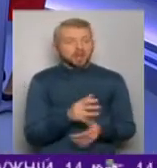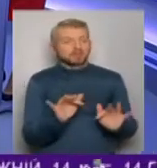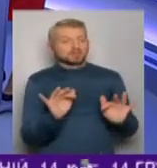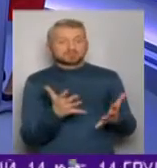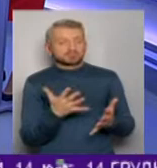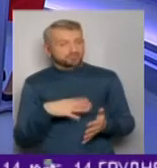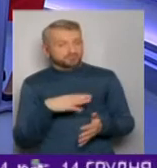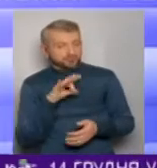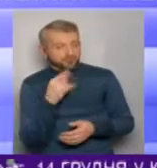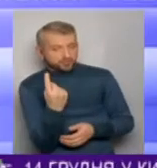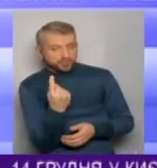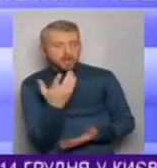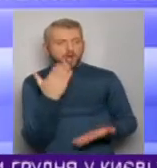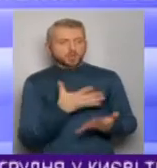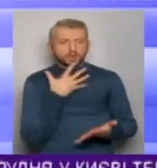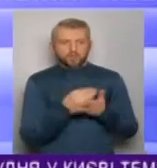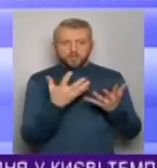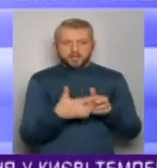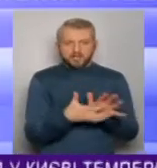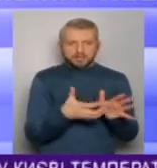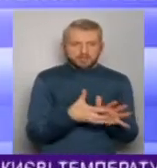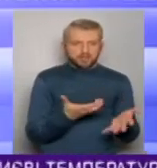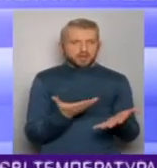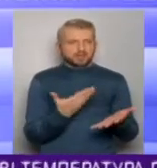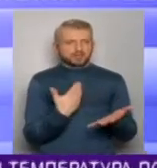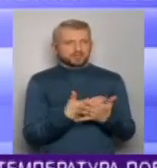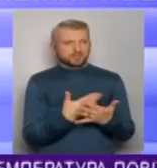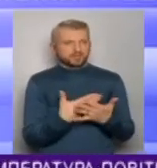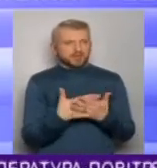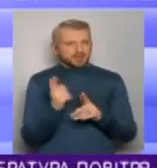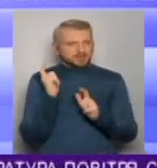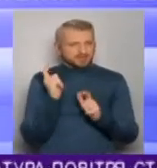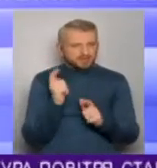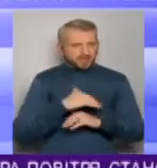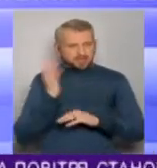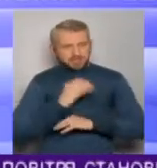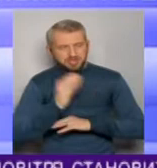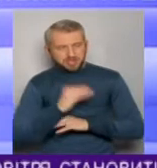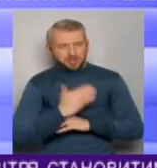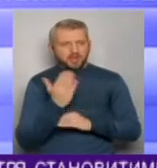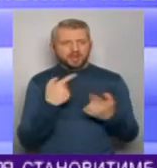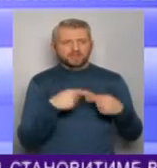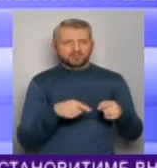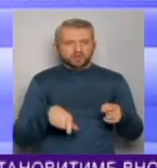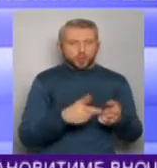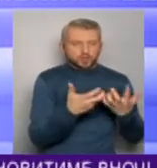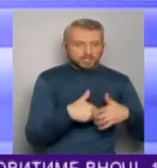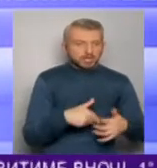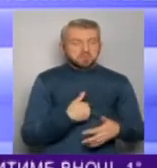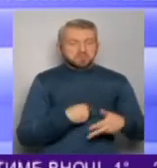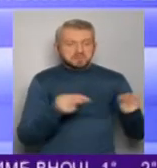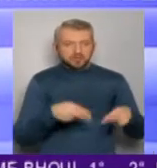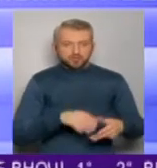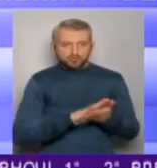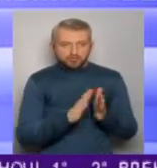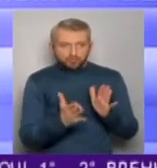якщо ми не зможемо зі своєї техніки справитись, чи то навантажувачі, чи то самоскиди, чи, можливо, якась інша дорожня техніка, ми заключили